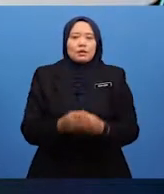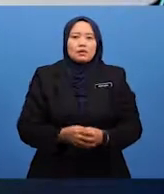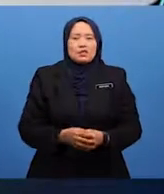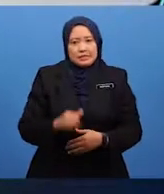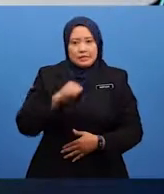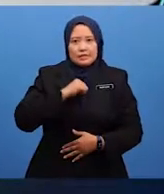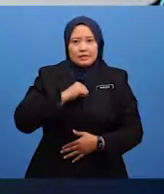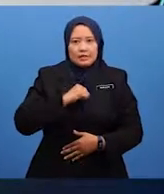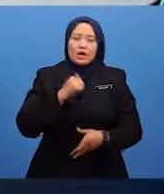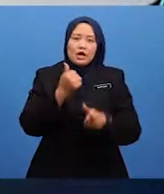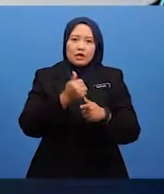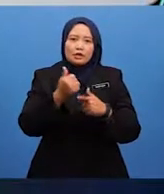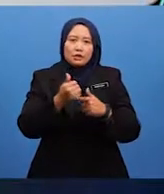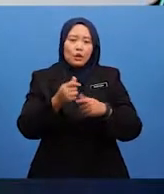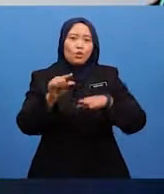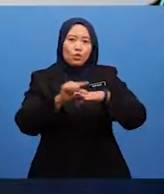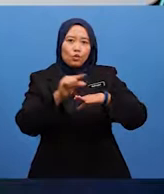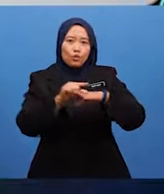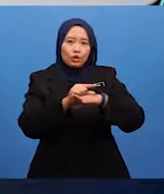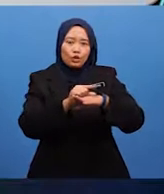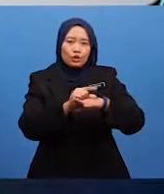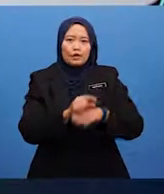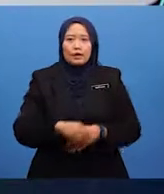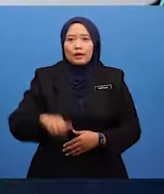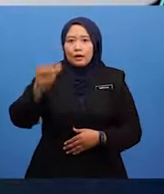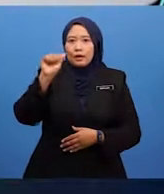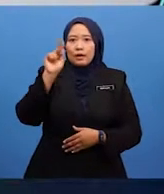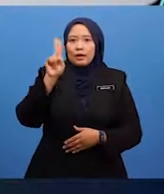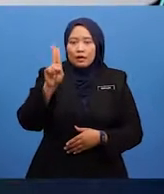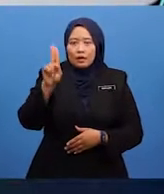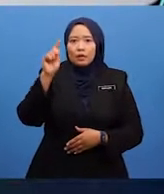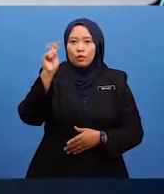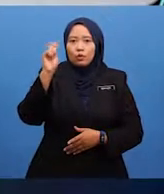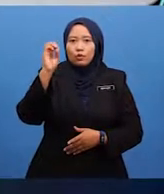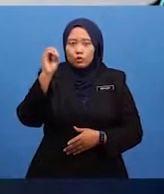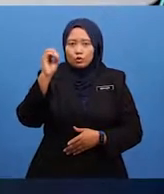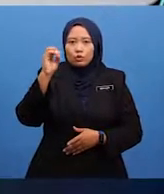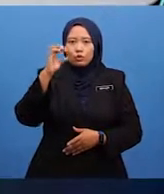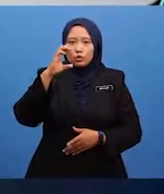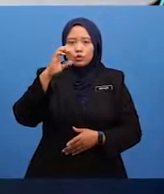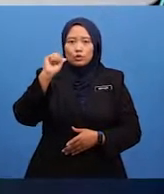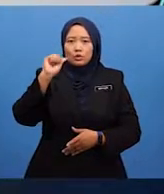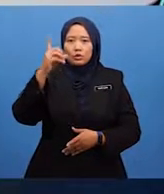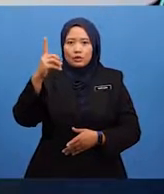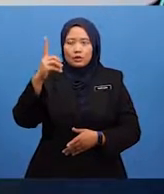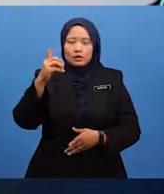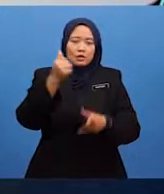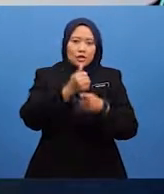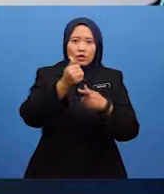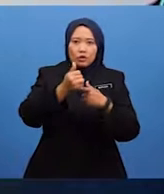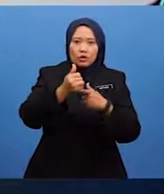atau kita boleh menggunakan perisian seperti Autocad ataupun solid ya betul